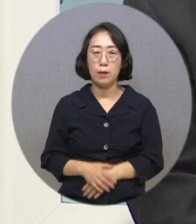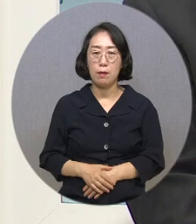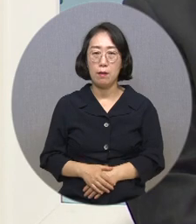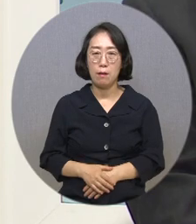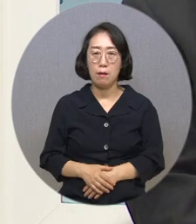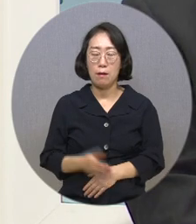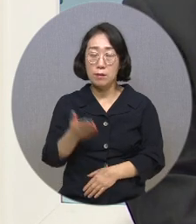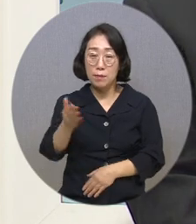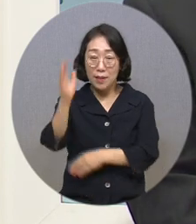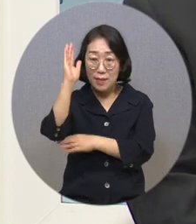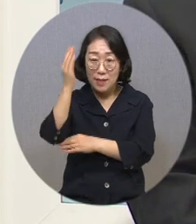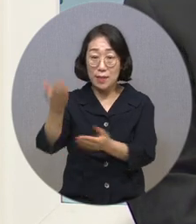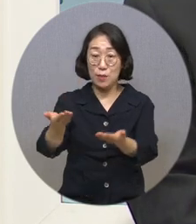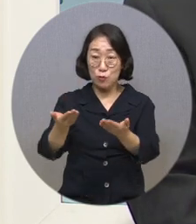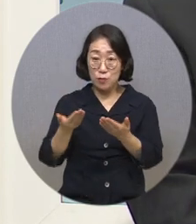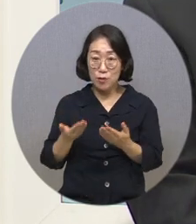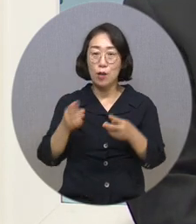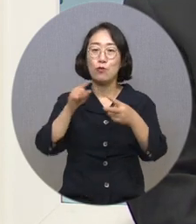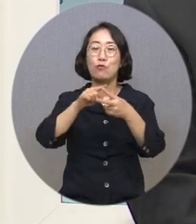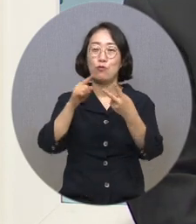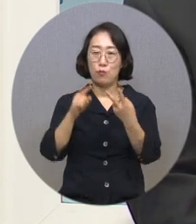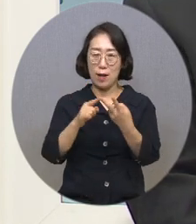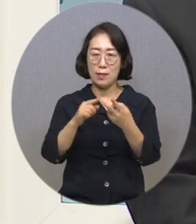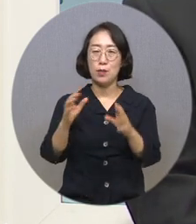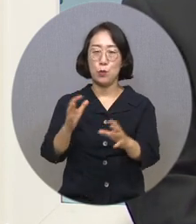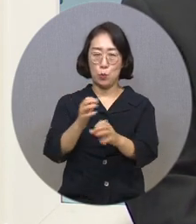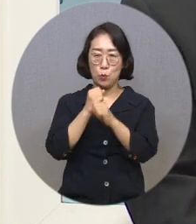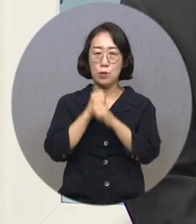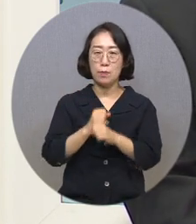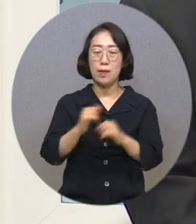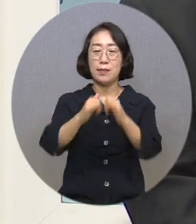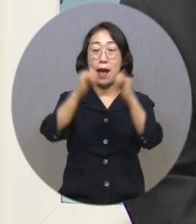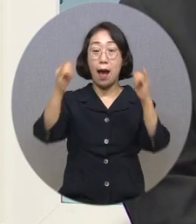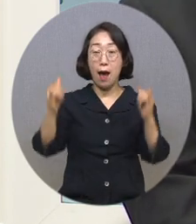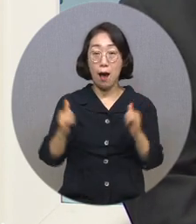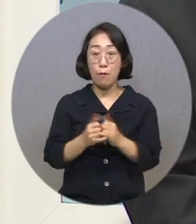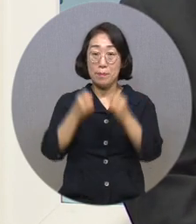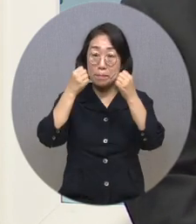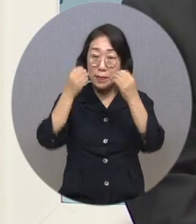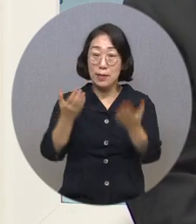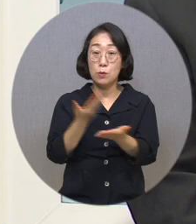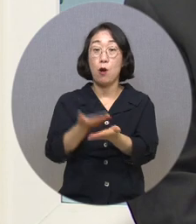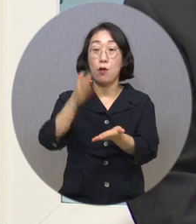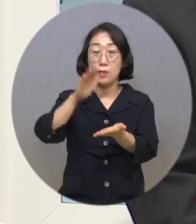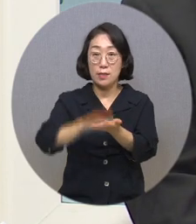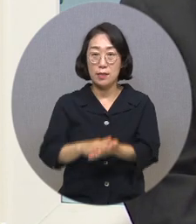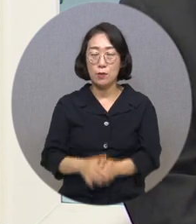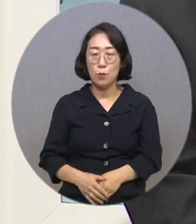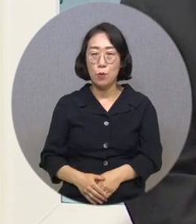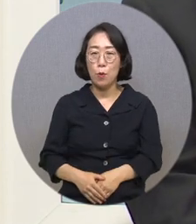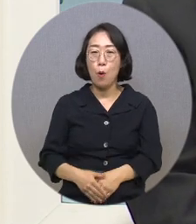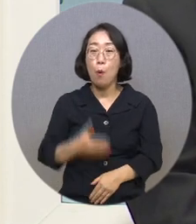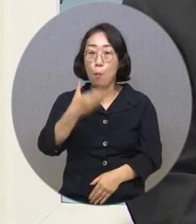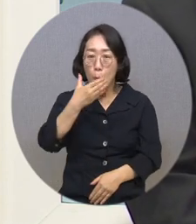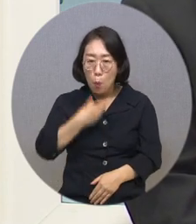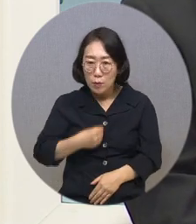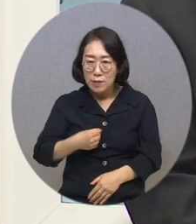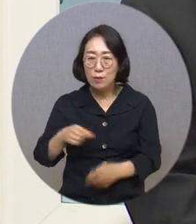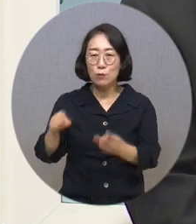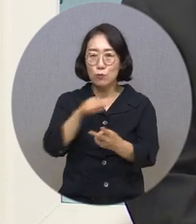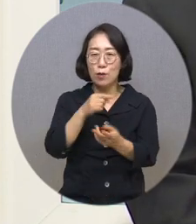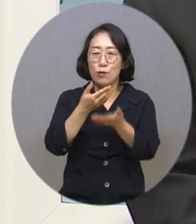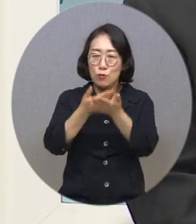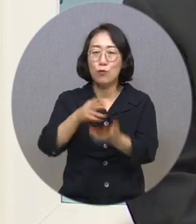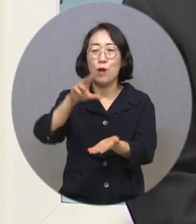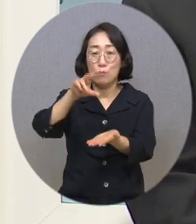말씀을 들으니까 두 가지로 정리가 되네요. 사회 혁신과 균형 복지. 그렇습니다. 이 두 가지가 핵심인 것 같아요. 예,